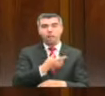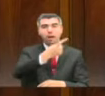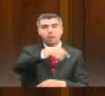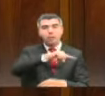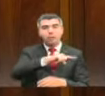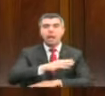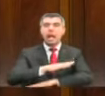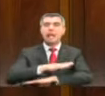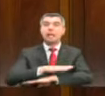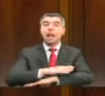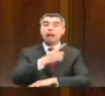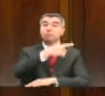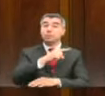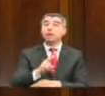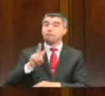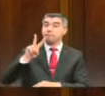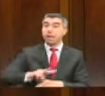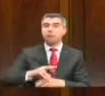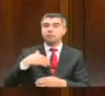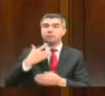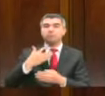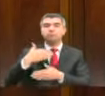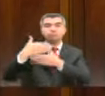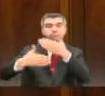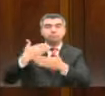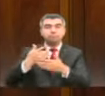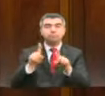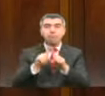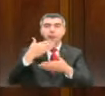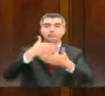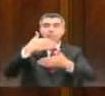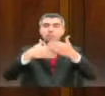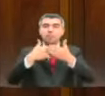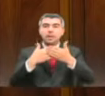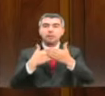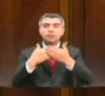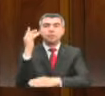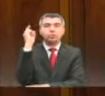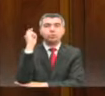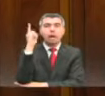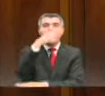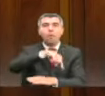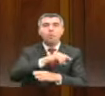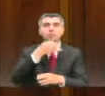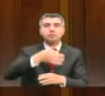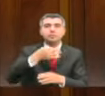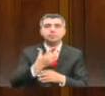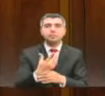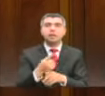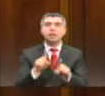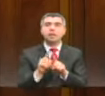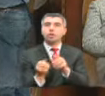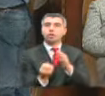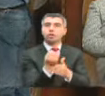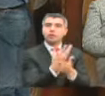والإصلاح، والاستمرار في دعم بناء المساجد والأوقاف والعناية بوضعية العاملين في الحقل